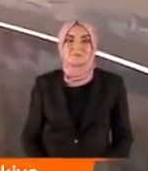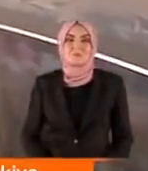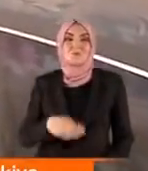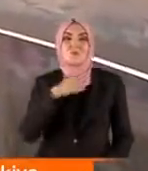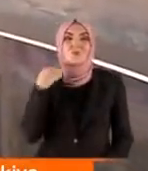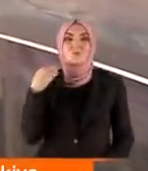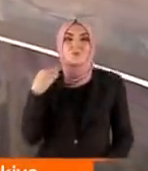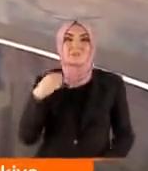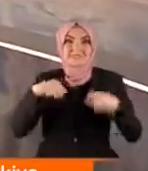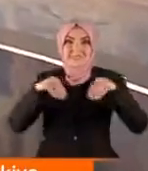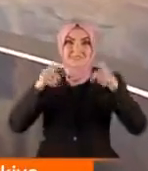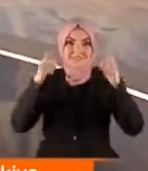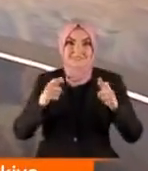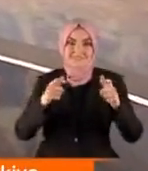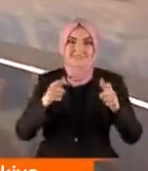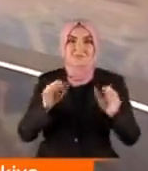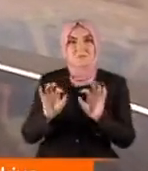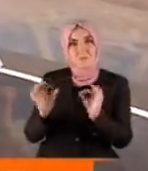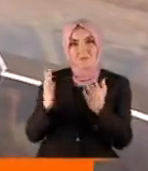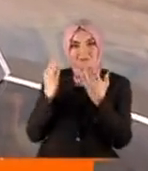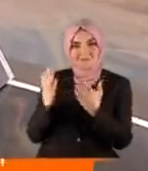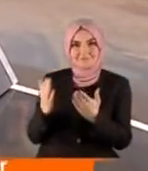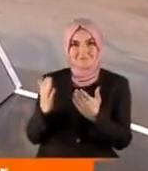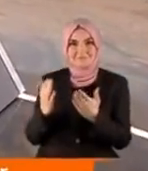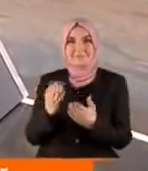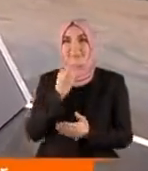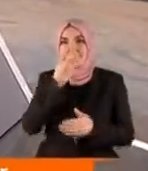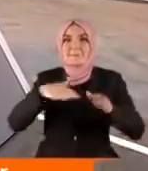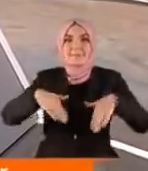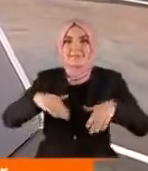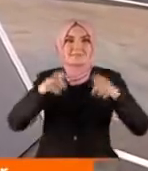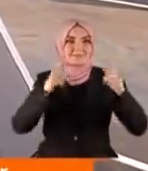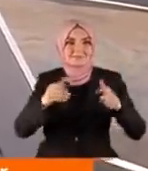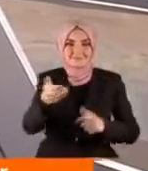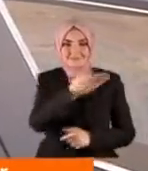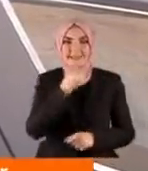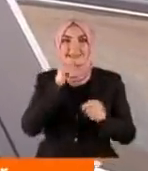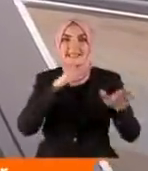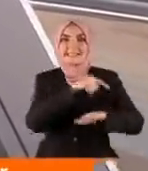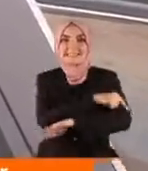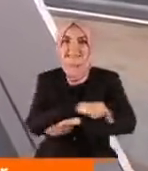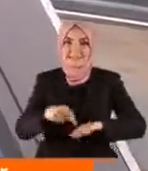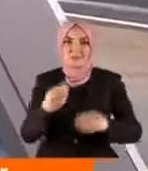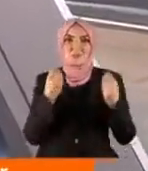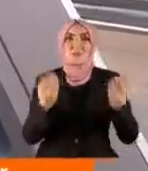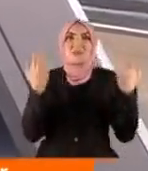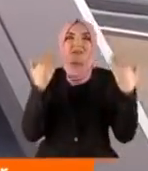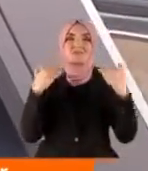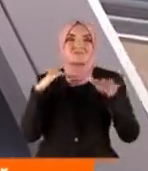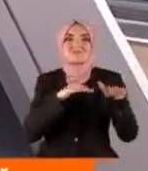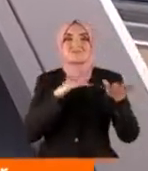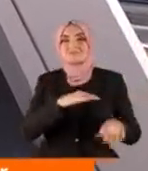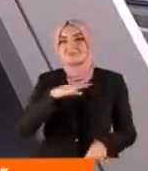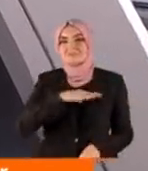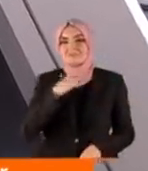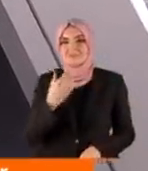Evet, kurban pazarlarında durum bu. Piknik alanları ve sahillere ise güzel hava akını vardı bugün. Açık havada biraz nefes alıp haftanın yorgunluğunu